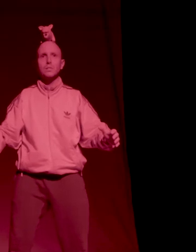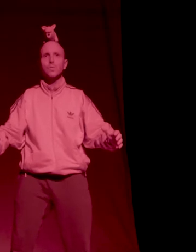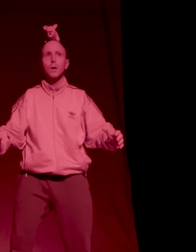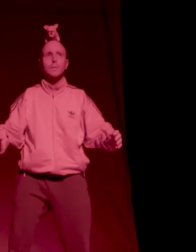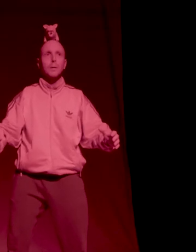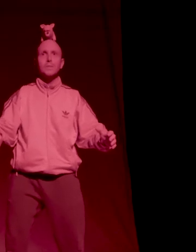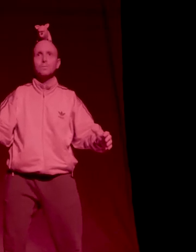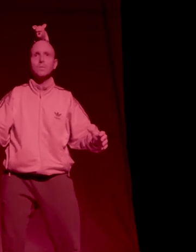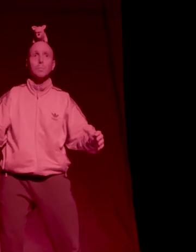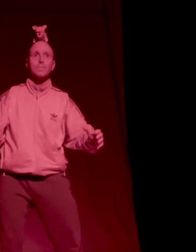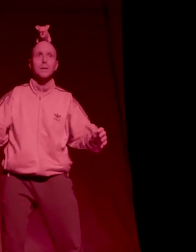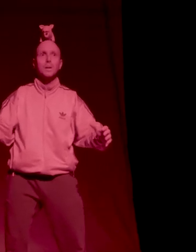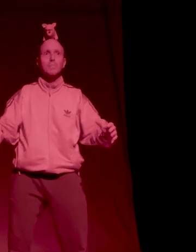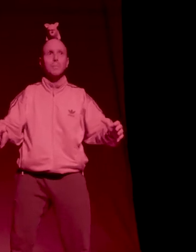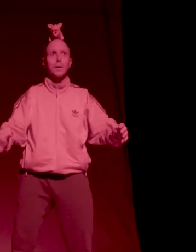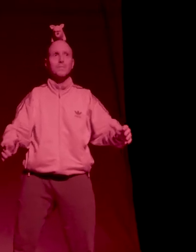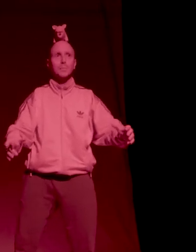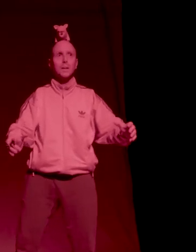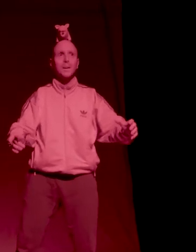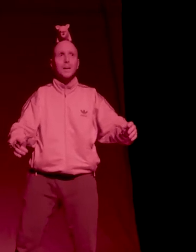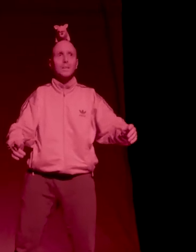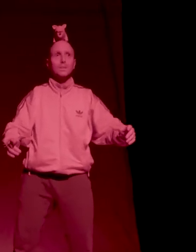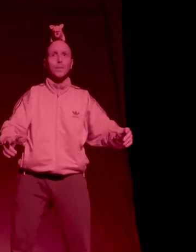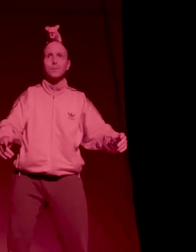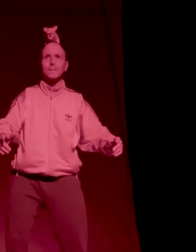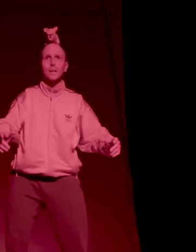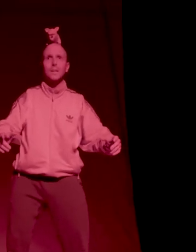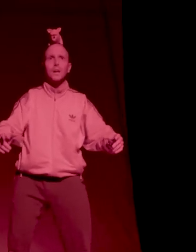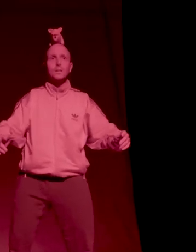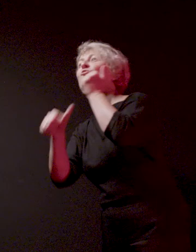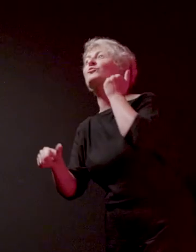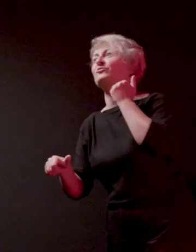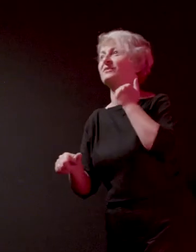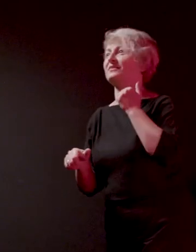Pamiętam rodzeństwo. Pamiętam wszystko. Pamiętam mamę. Pamiętam nowego tatę.